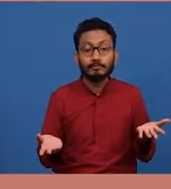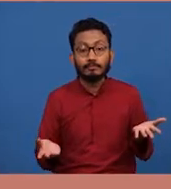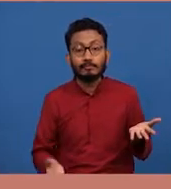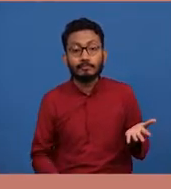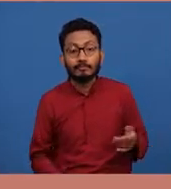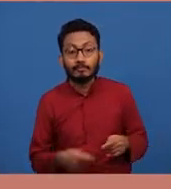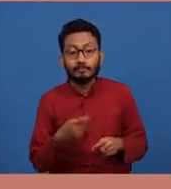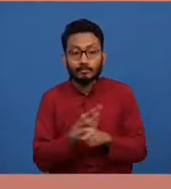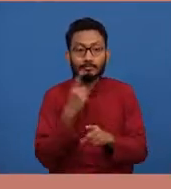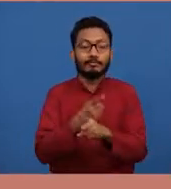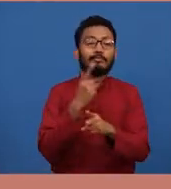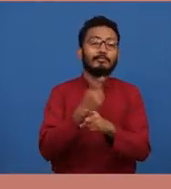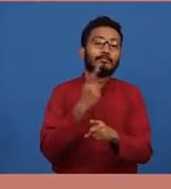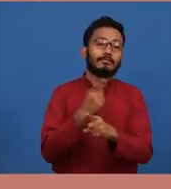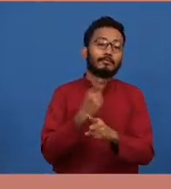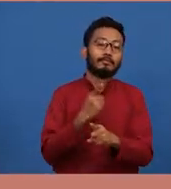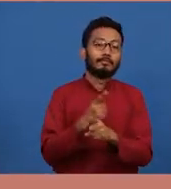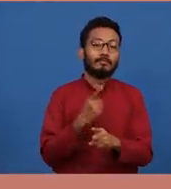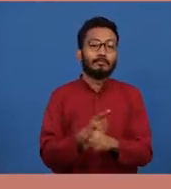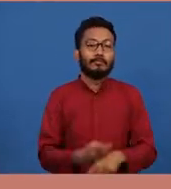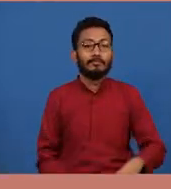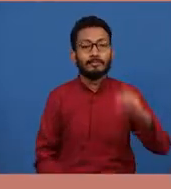tepat sekali.